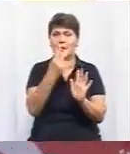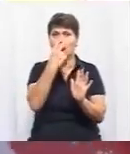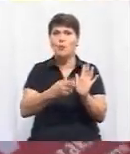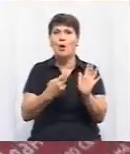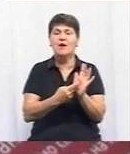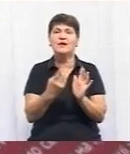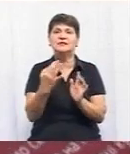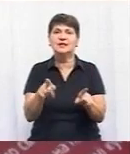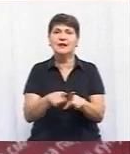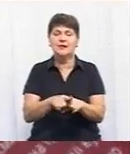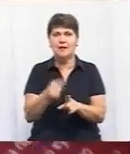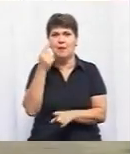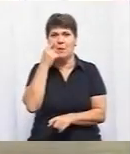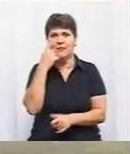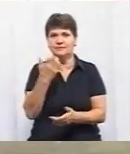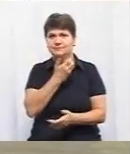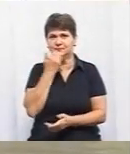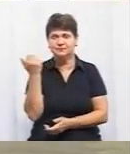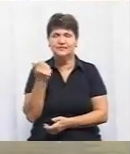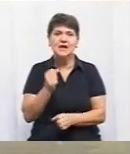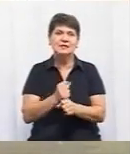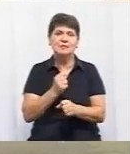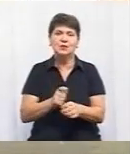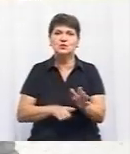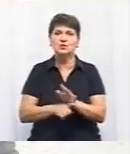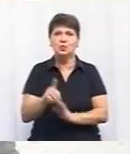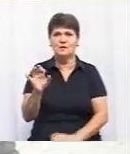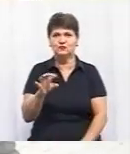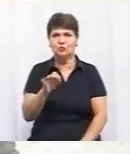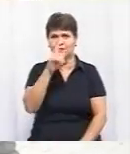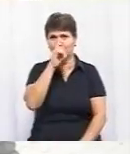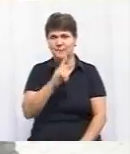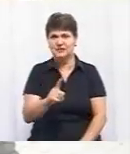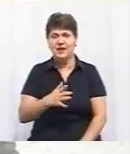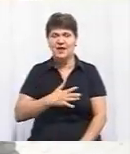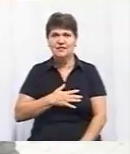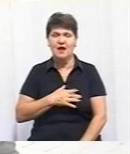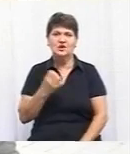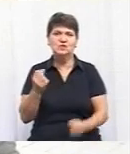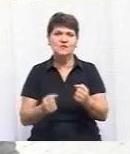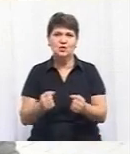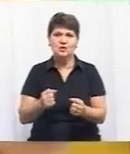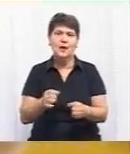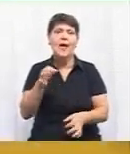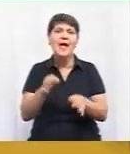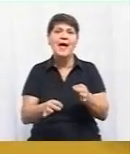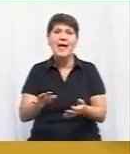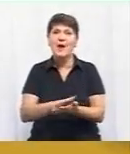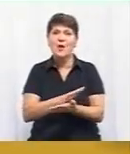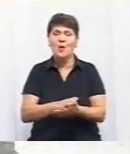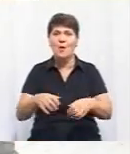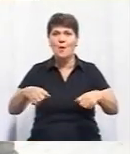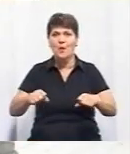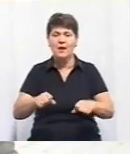показуватиме, скільки таких уже заробили. Запрацює він у жовтні. Наш водій на цьому екомобілі, він має вагу,